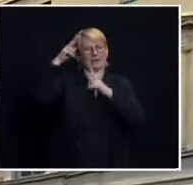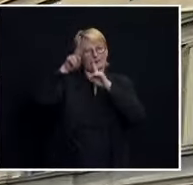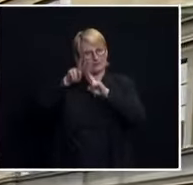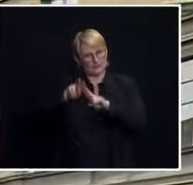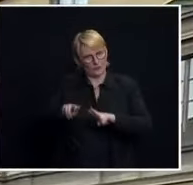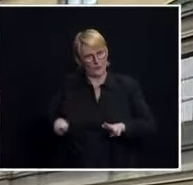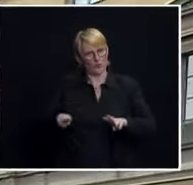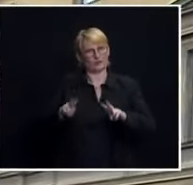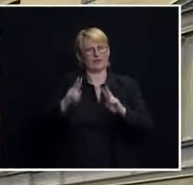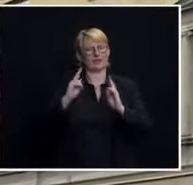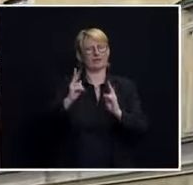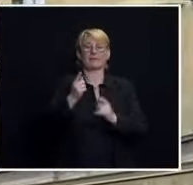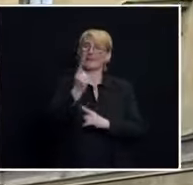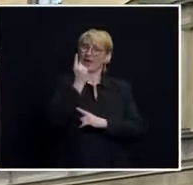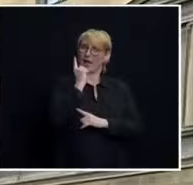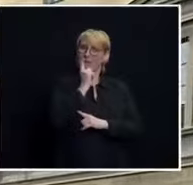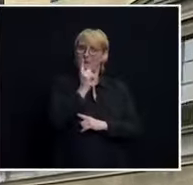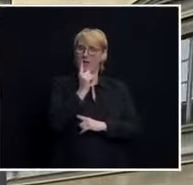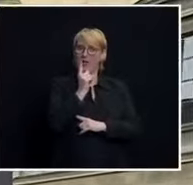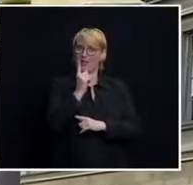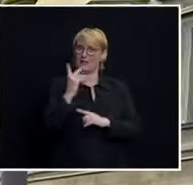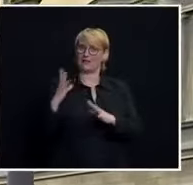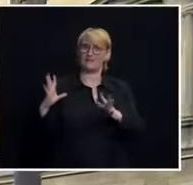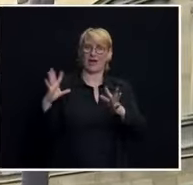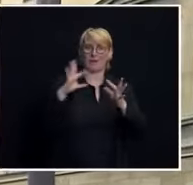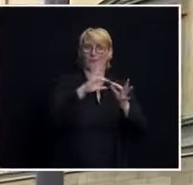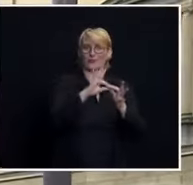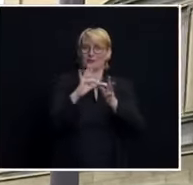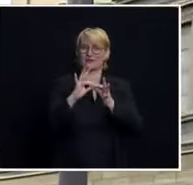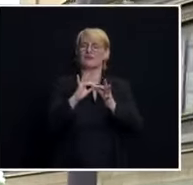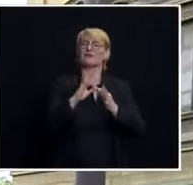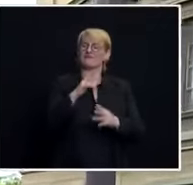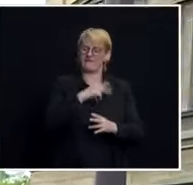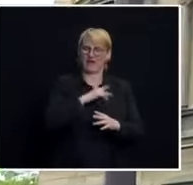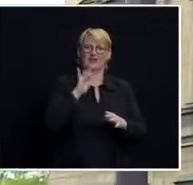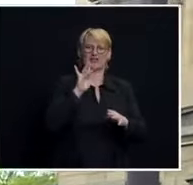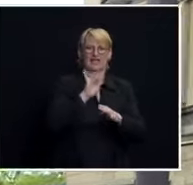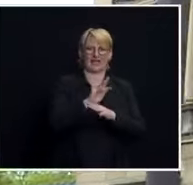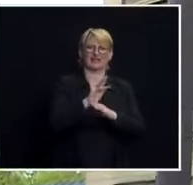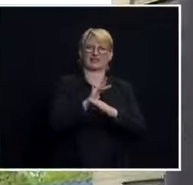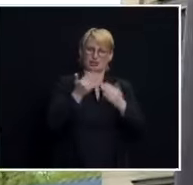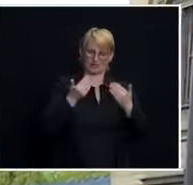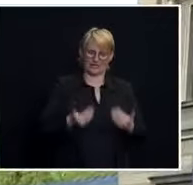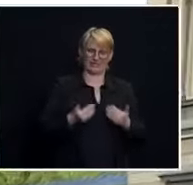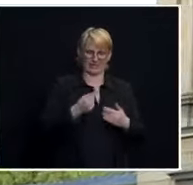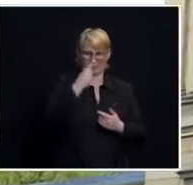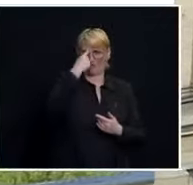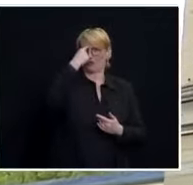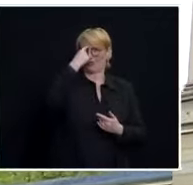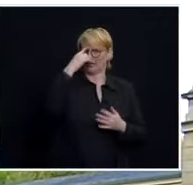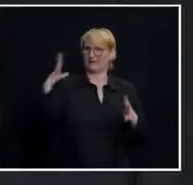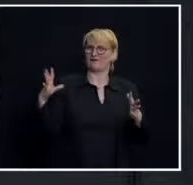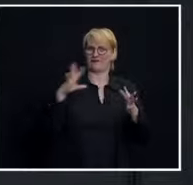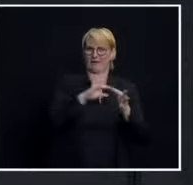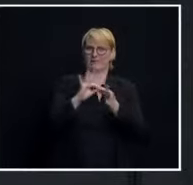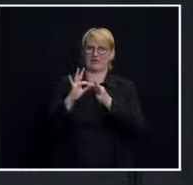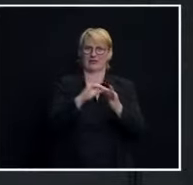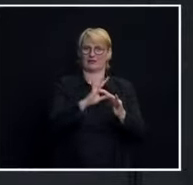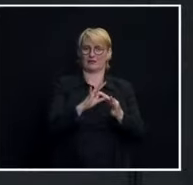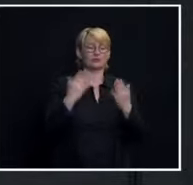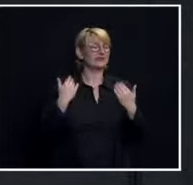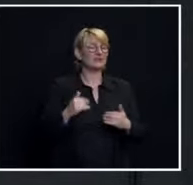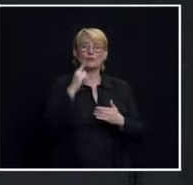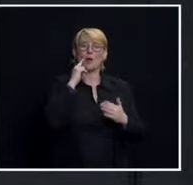Appell für ein kritisches, ja ein sehr kritisches Gegenwartsbewusstsein verbindet. Und so legen wir nicht